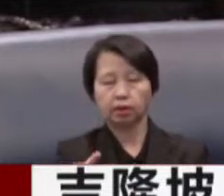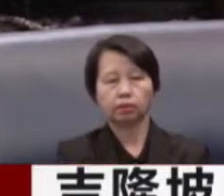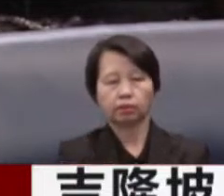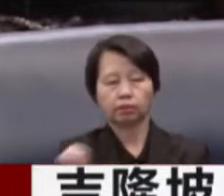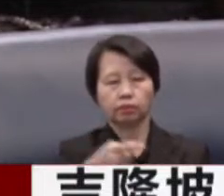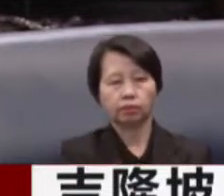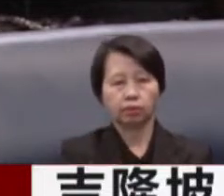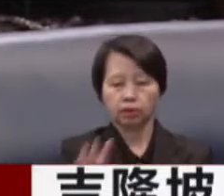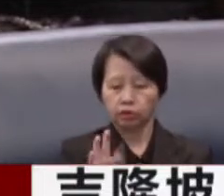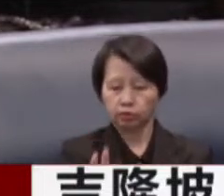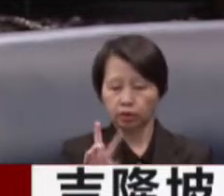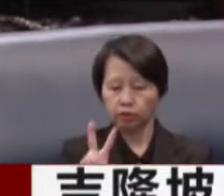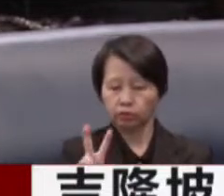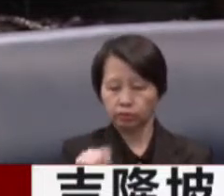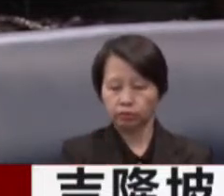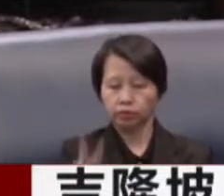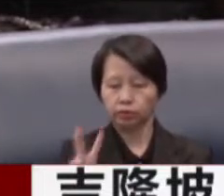iaitu